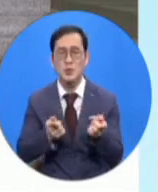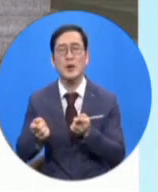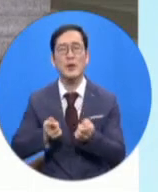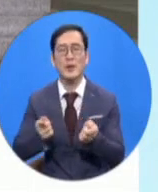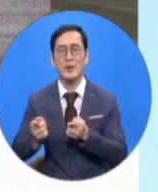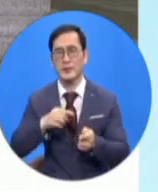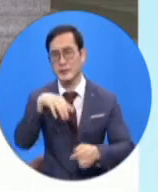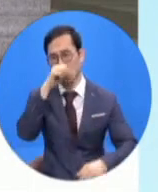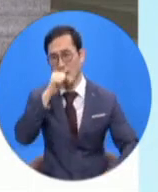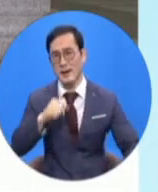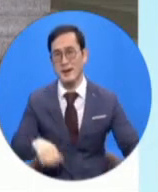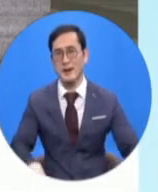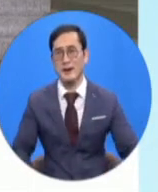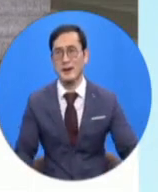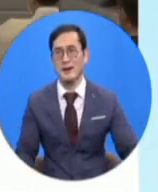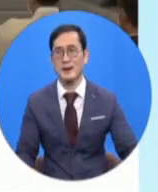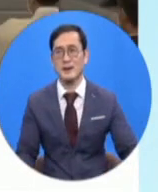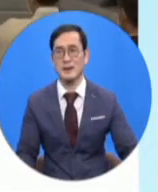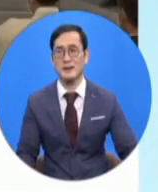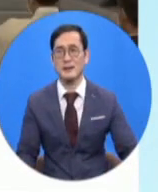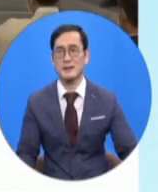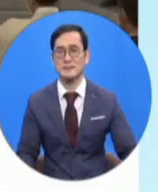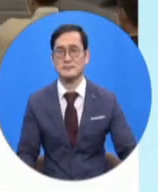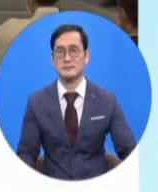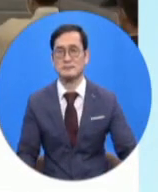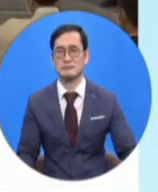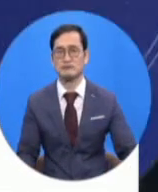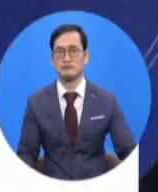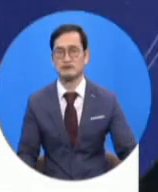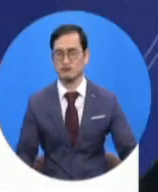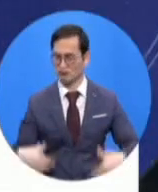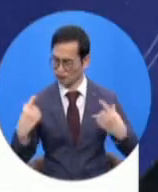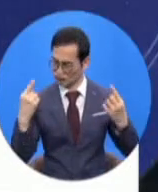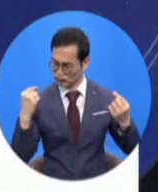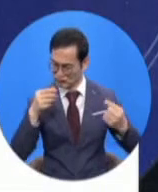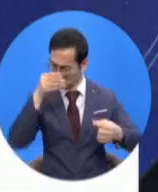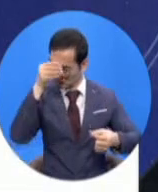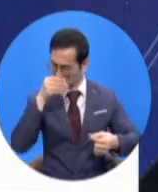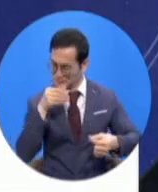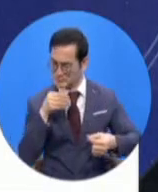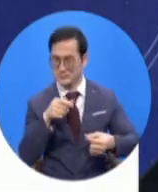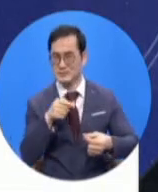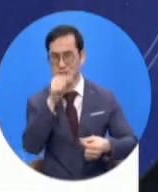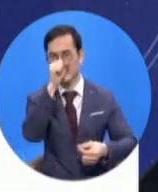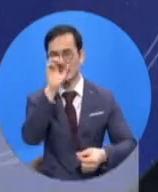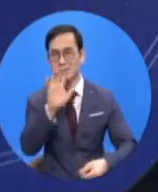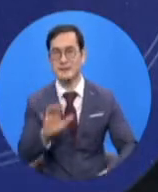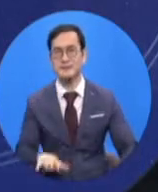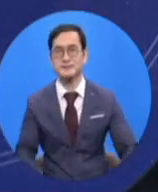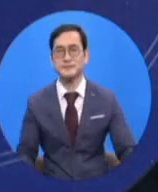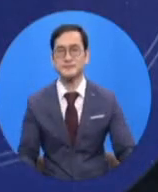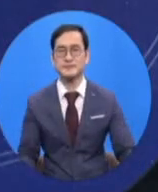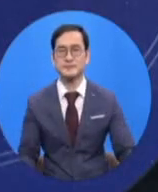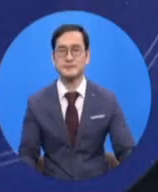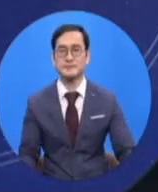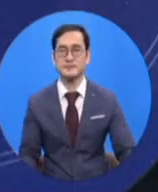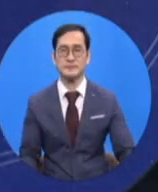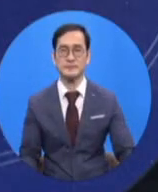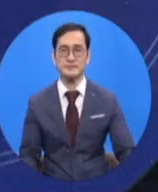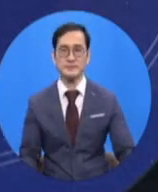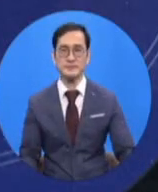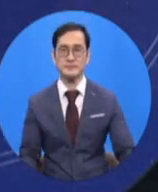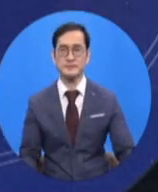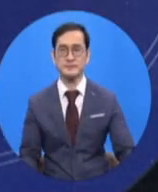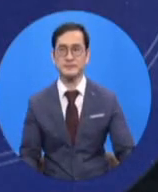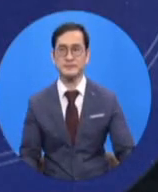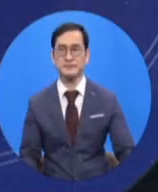결국은 정부에 부담을 줄이는 방법이 아닐까 이런 생각이 듭니다 4 자 2년 연속으로 광복절 기념식에서 논란을 일으킨